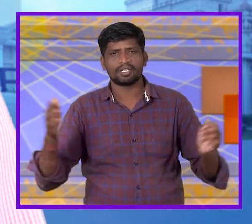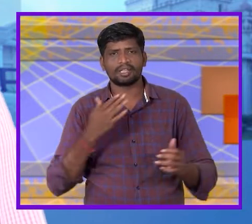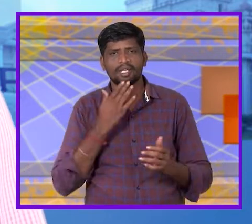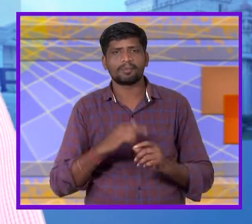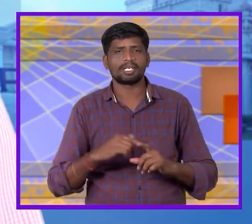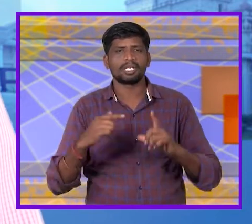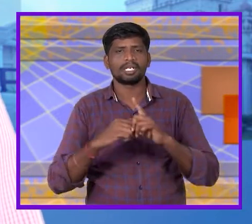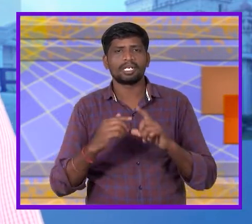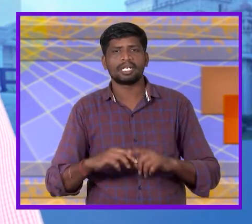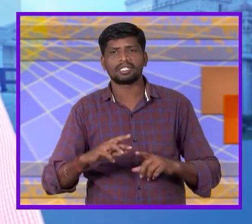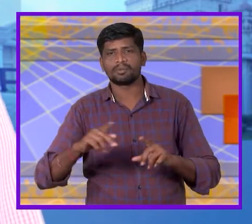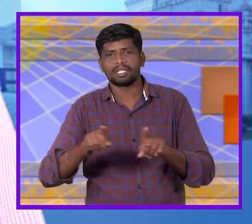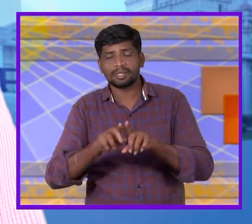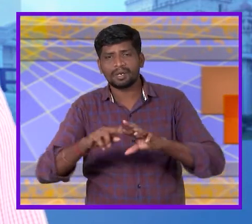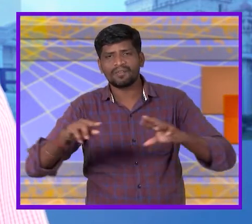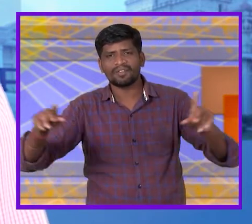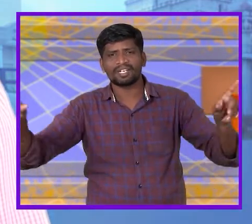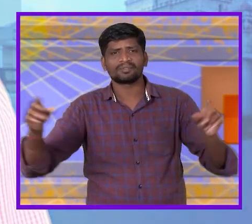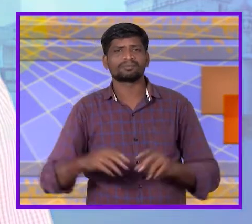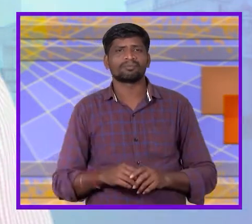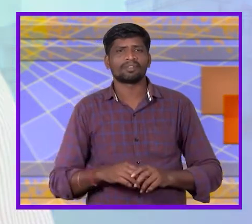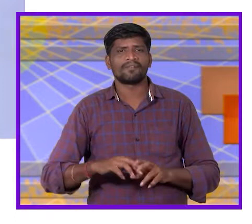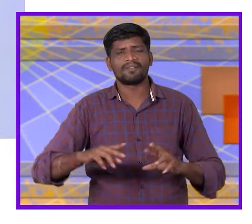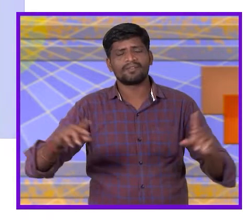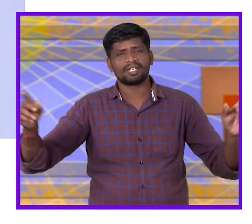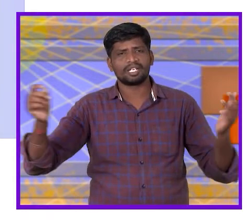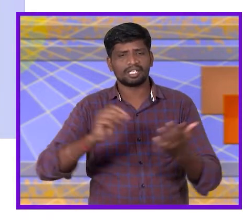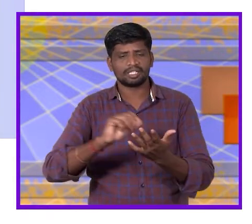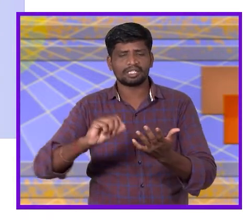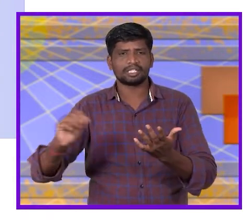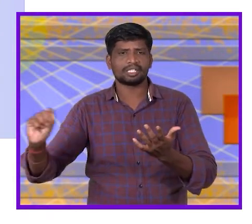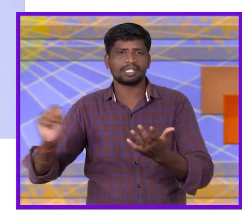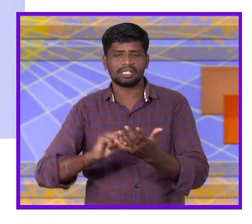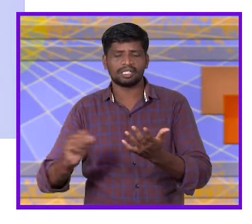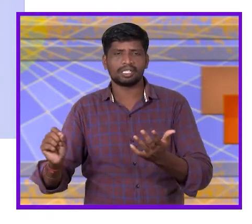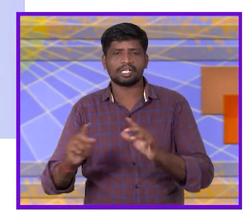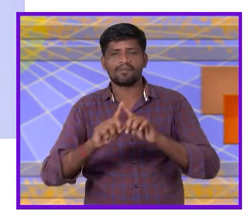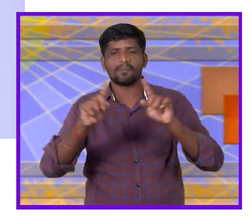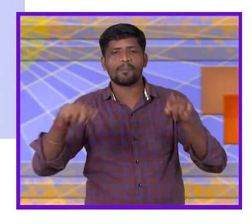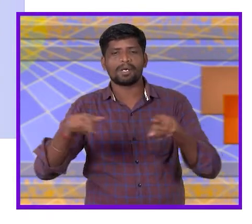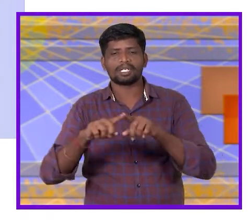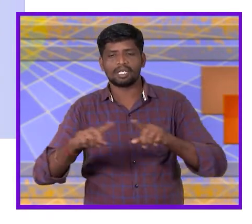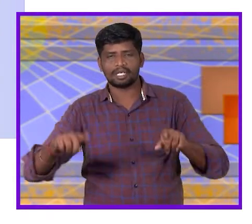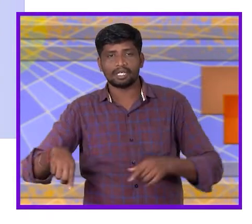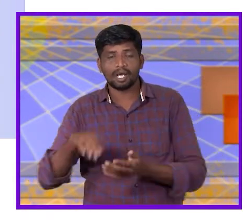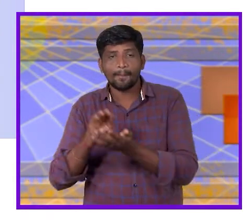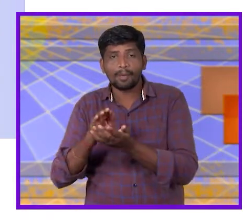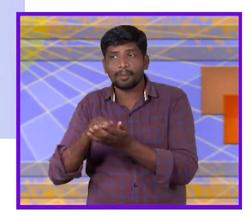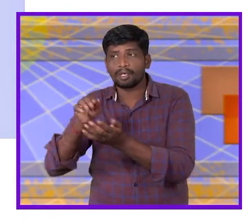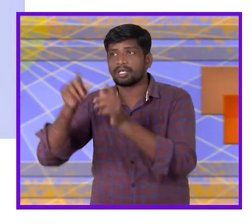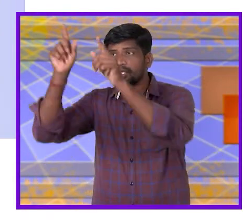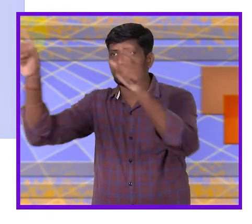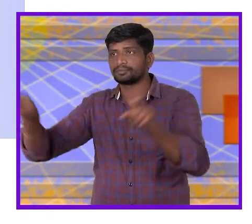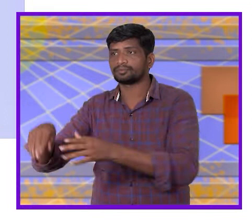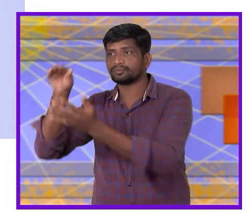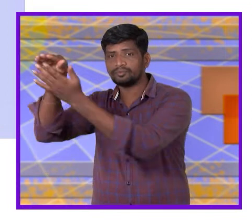தெலுங்கு, கிரேக்கம் போன்ற பல்வேறு மொழிகளில் எழுதப்பட்ட கையெழுத்து படிவங்கள் இங்கு பேணி பாதுகாக்கப்படுகிறது.